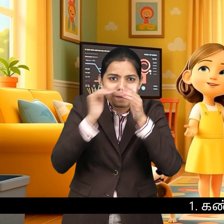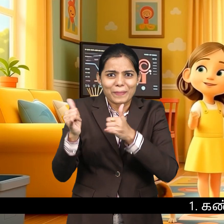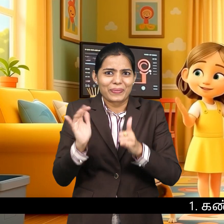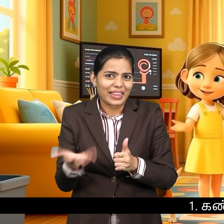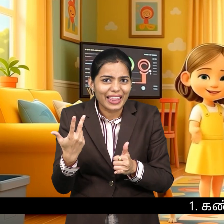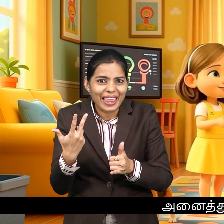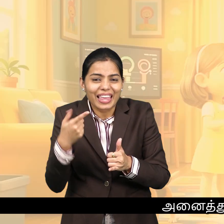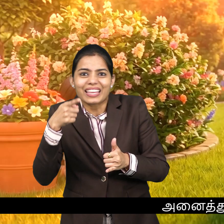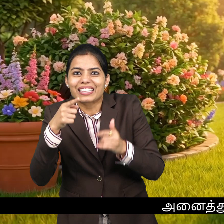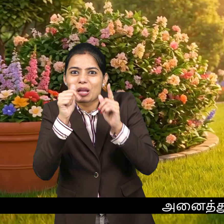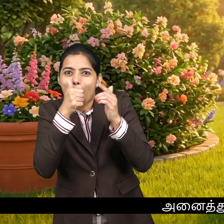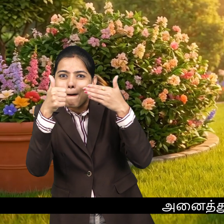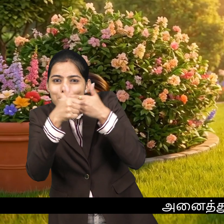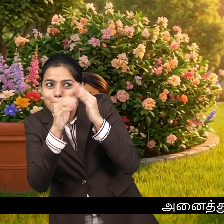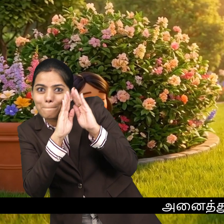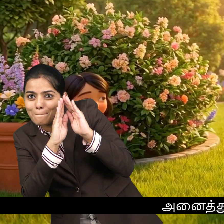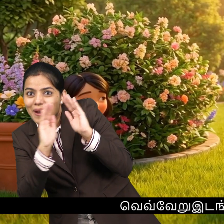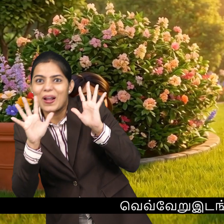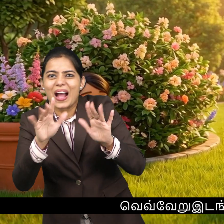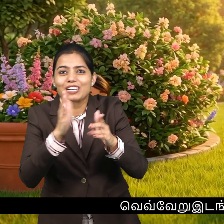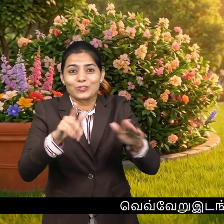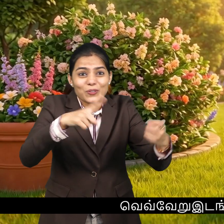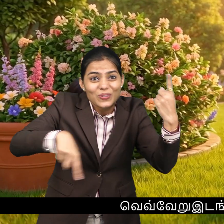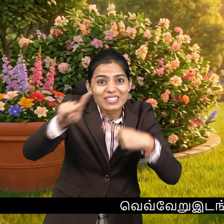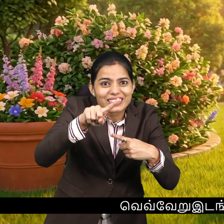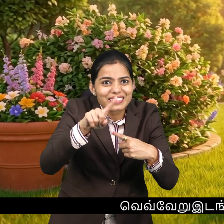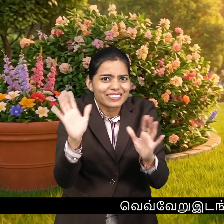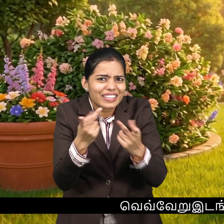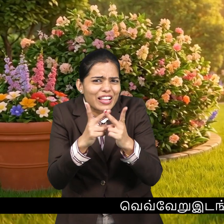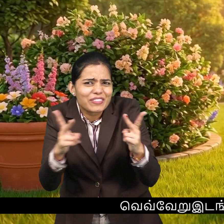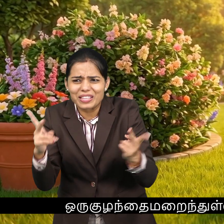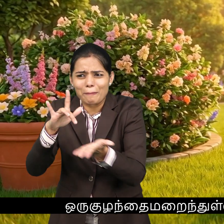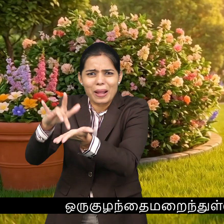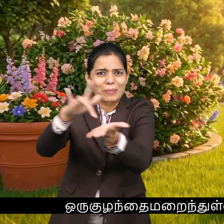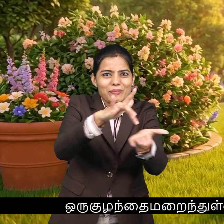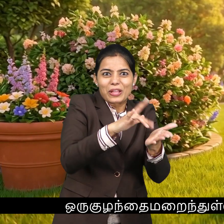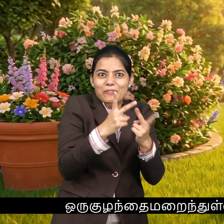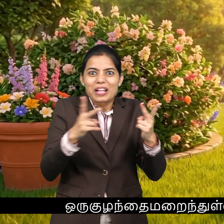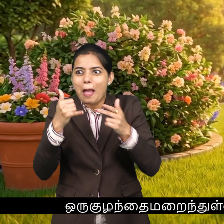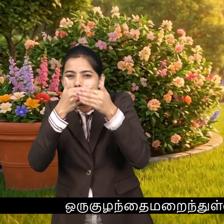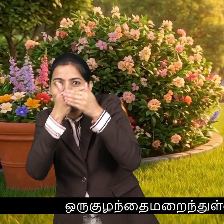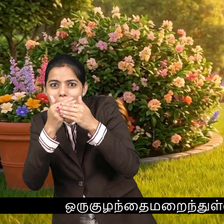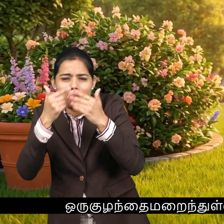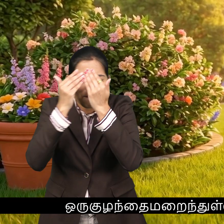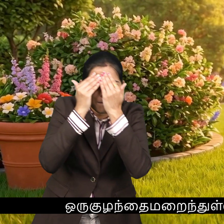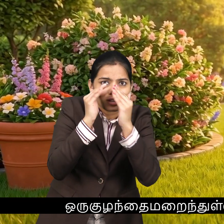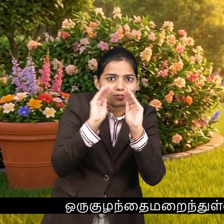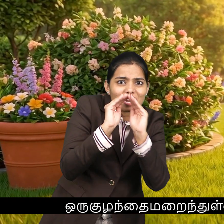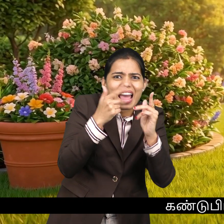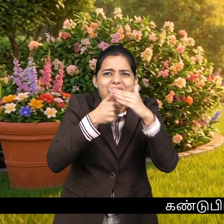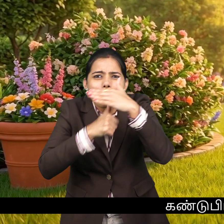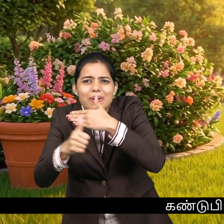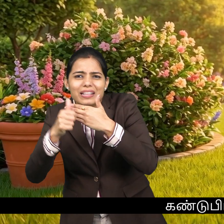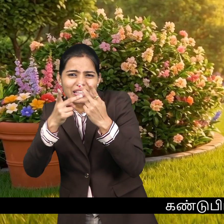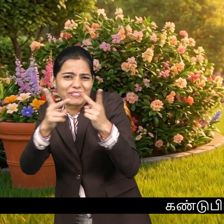கண்ணாமூச்சி. அனைத்து குழந்தைகளும் வெவ்வேறு இடங்களில் மறைகின்றனர். ஒரு குழந்தை மறைந்துள்ள அனைத்து